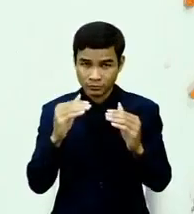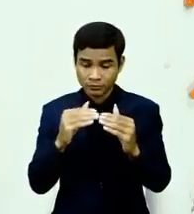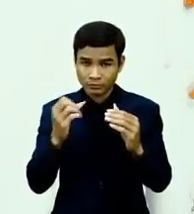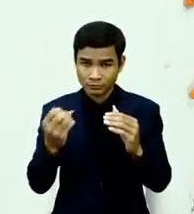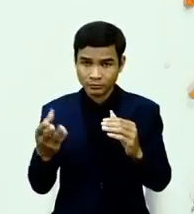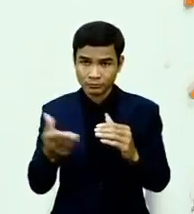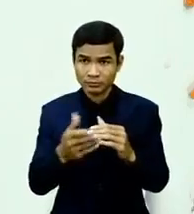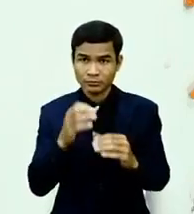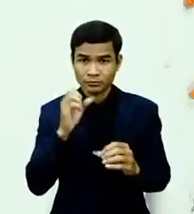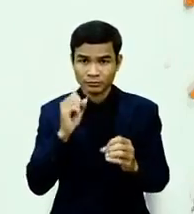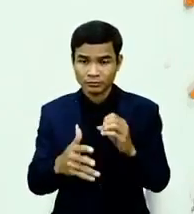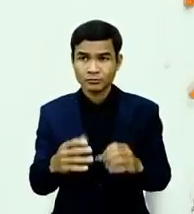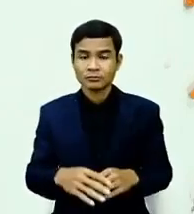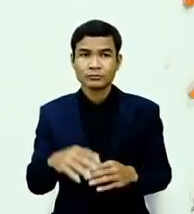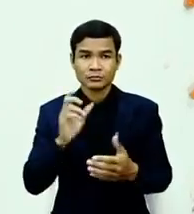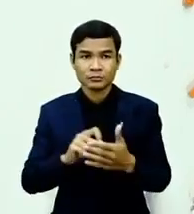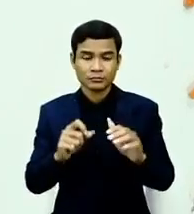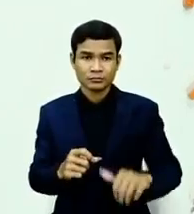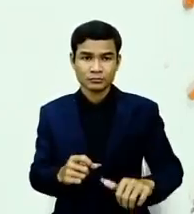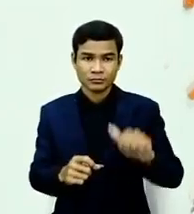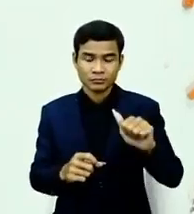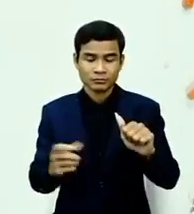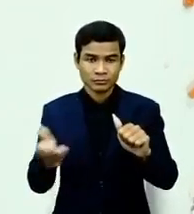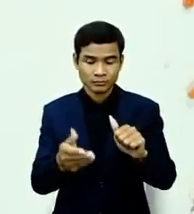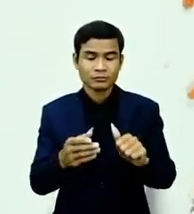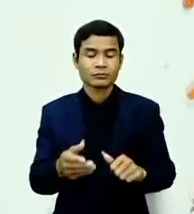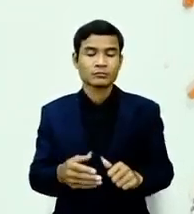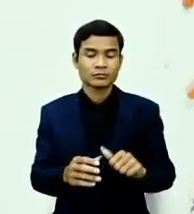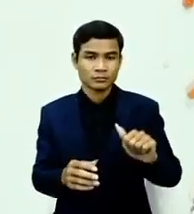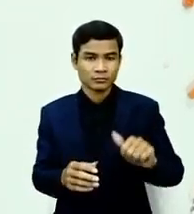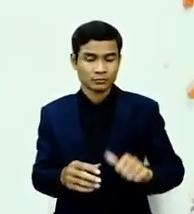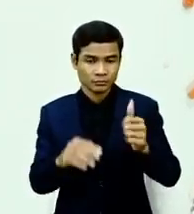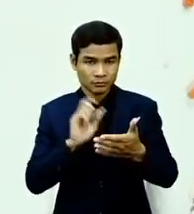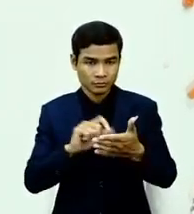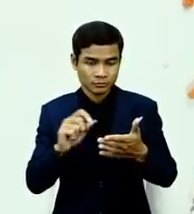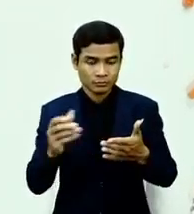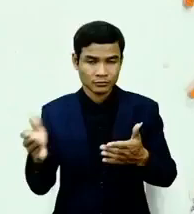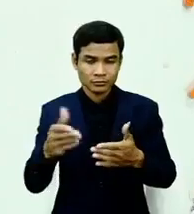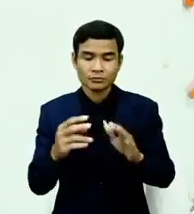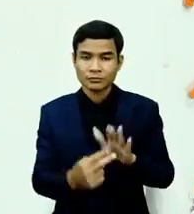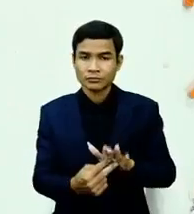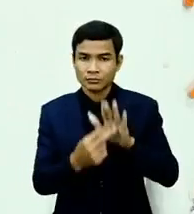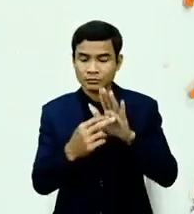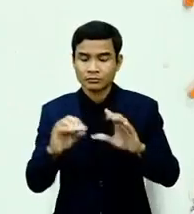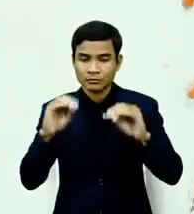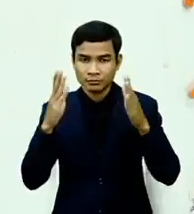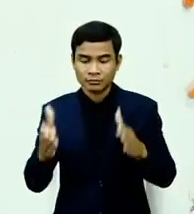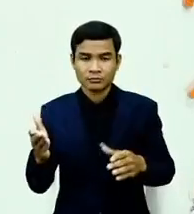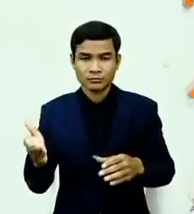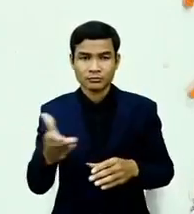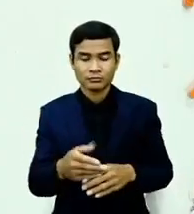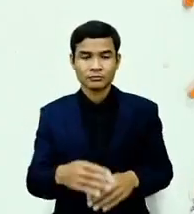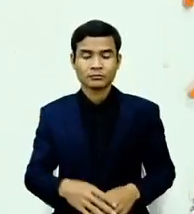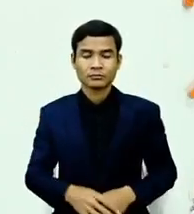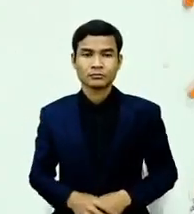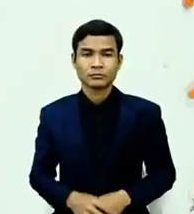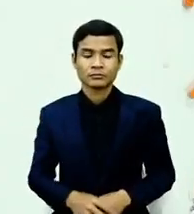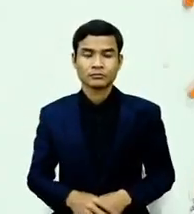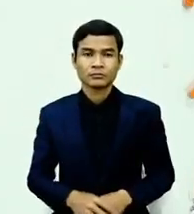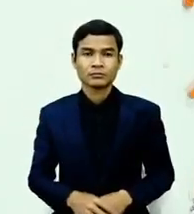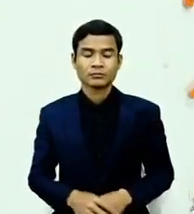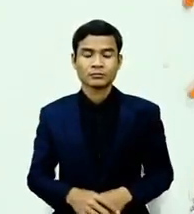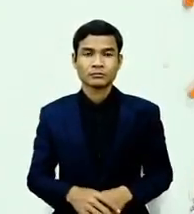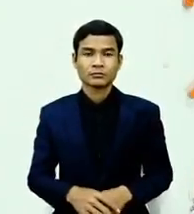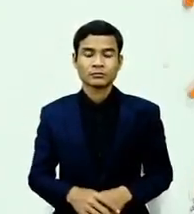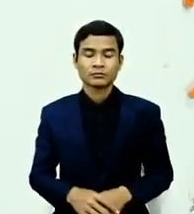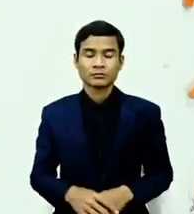តោះចាប់ផ្ដើមសរសេរនៅលើក្តារឈ្នួលរបស់កូនចារួចហើយបង្ហាញអ្នកគ្រូណាចា0